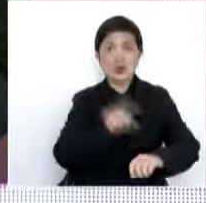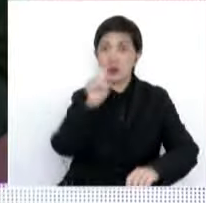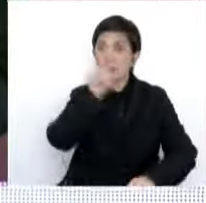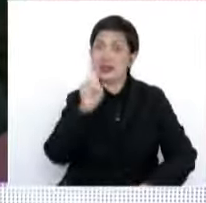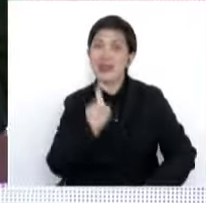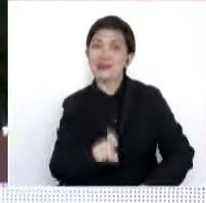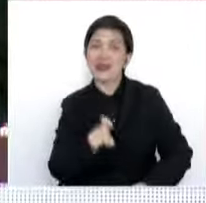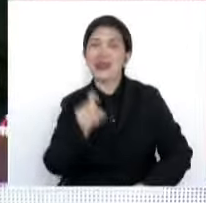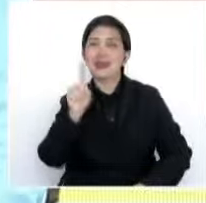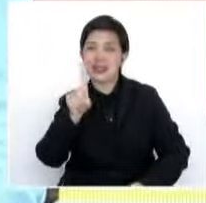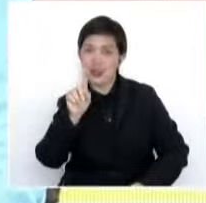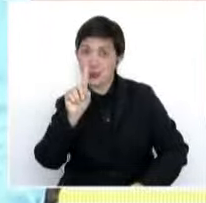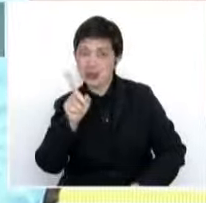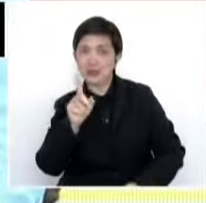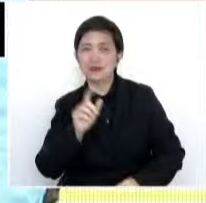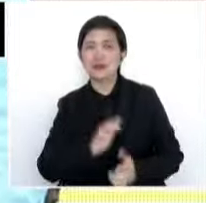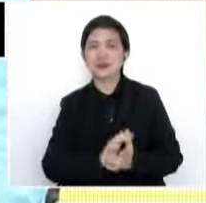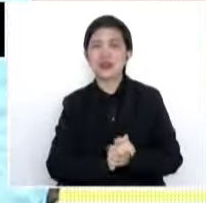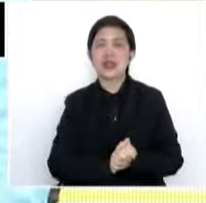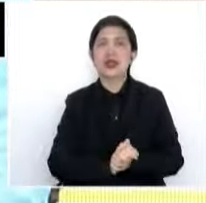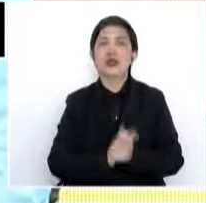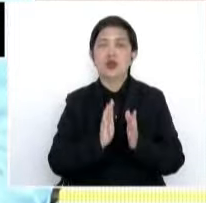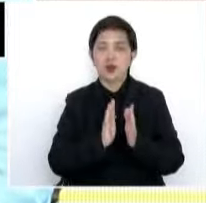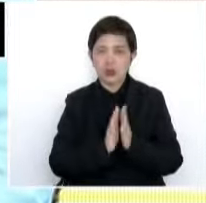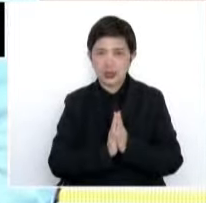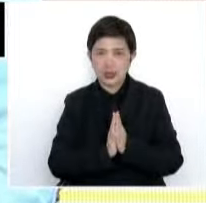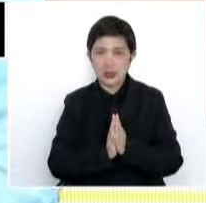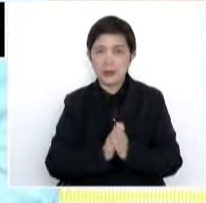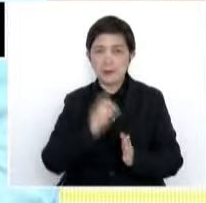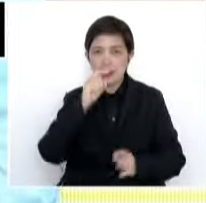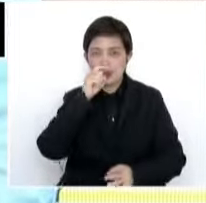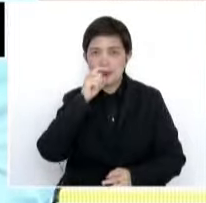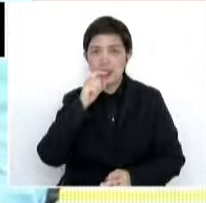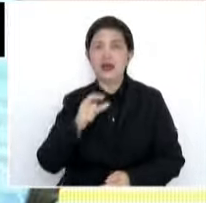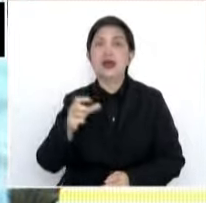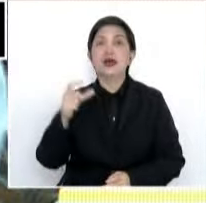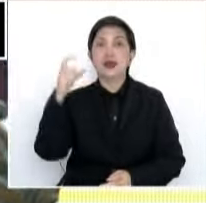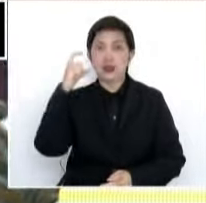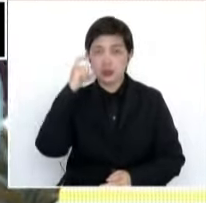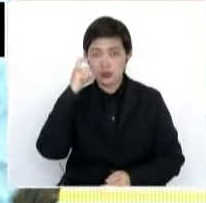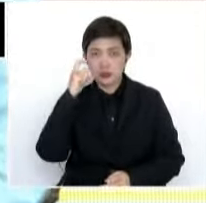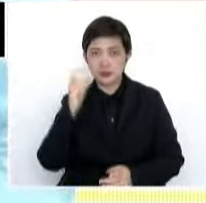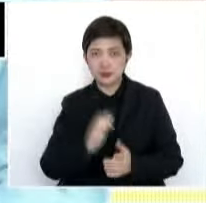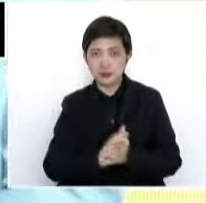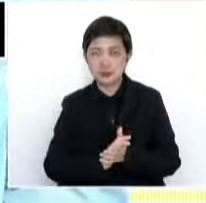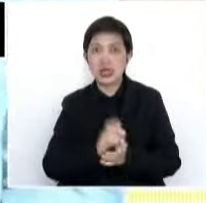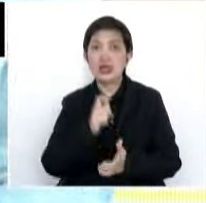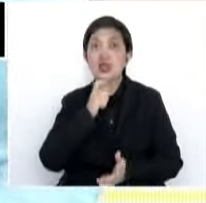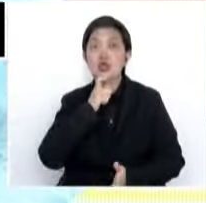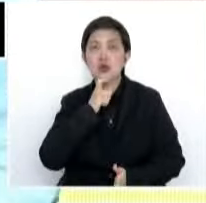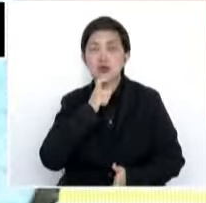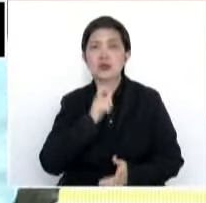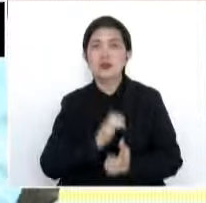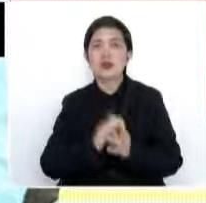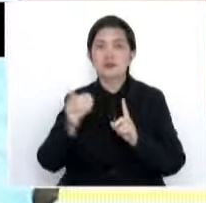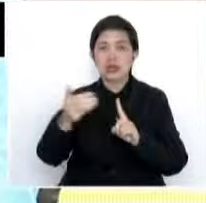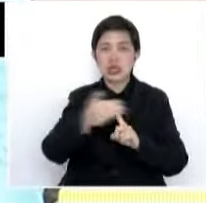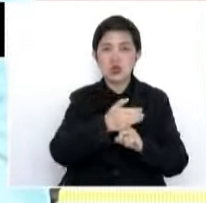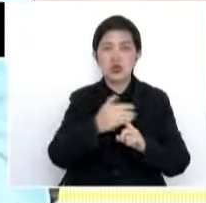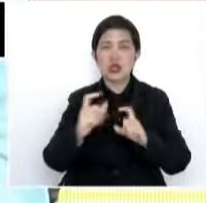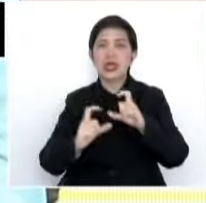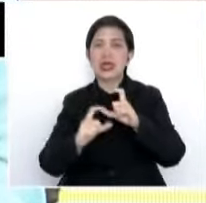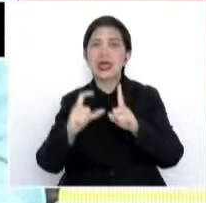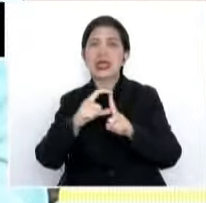Bapak ya Pak darakun Pak Kun Wardana yang saya hormati Salah satu perlindungan terhadap SDM adalah